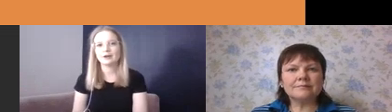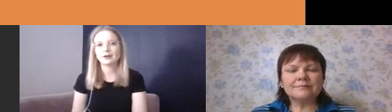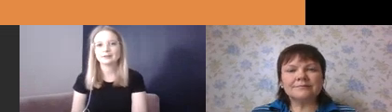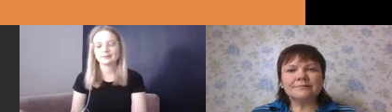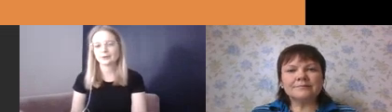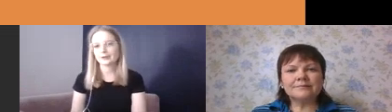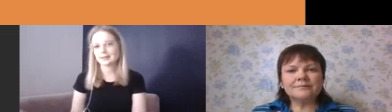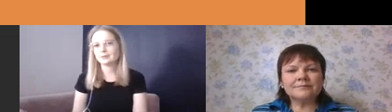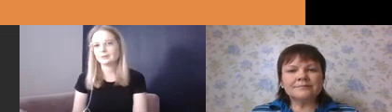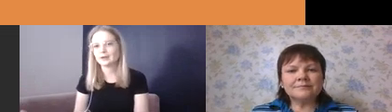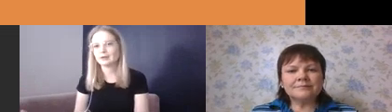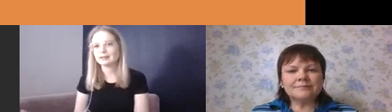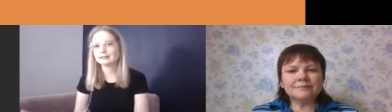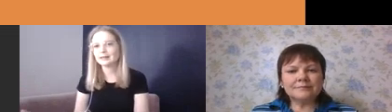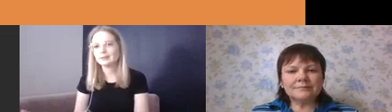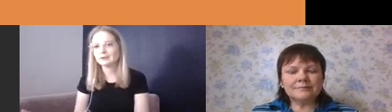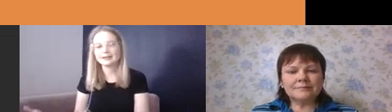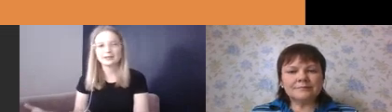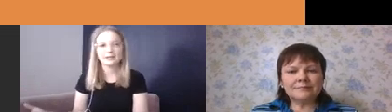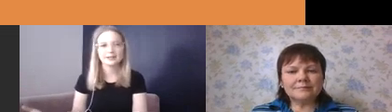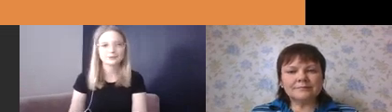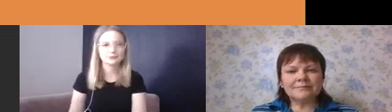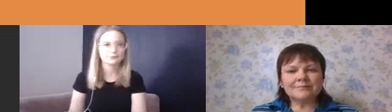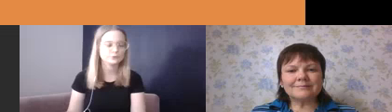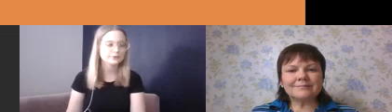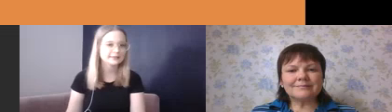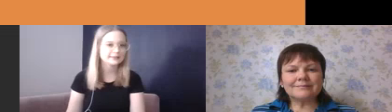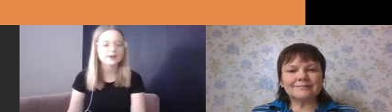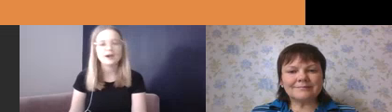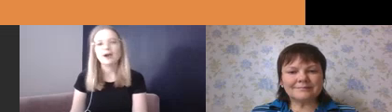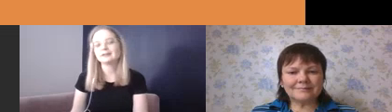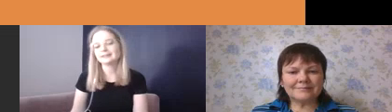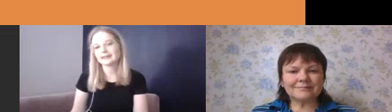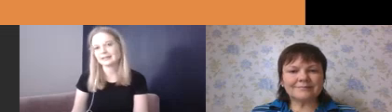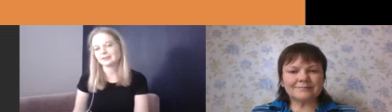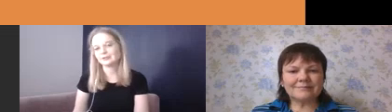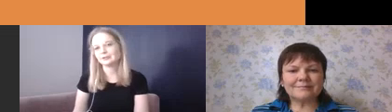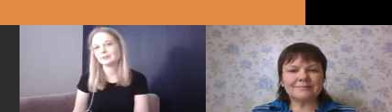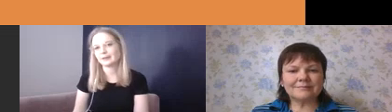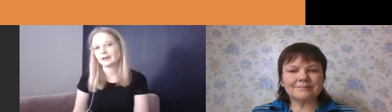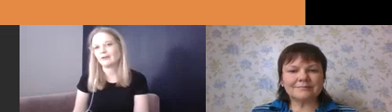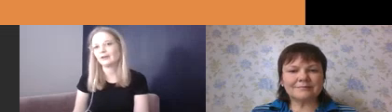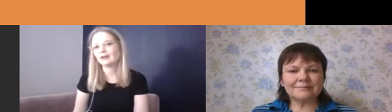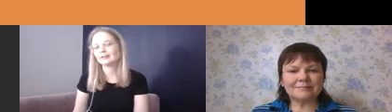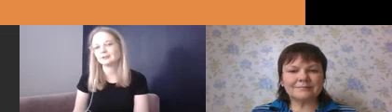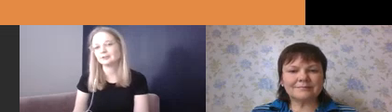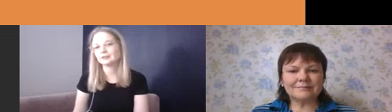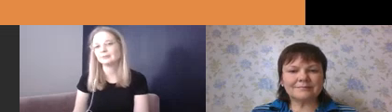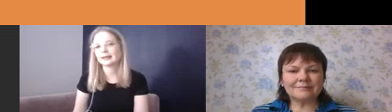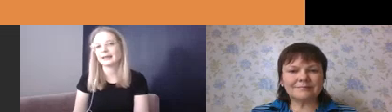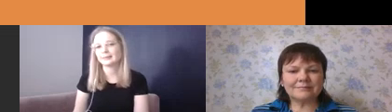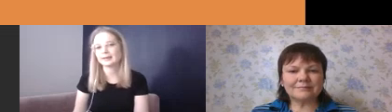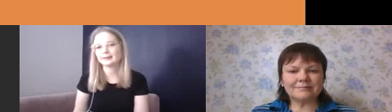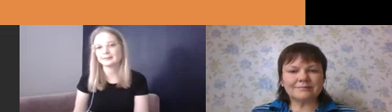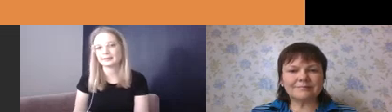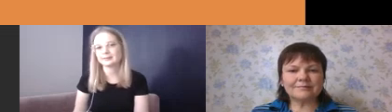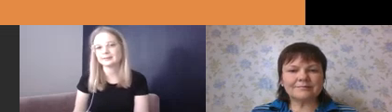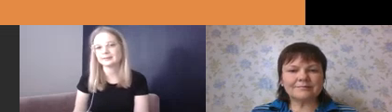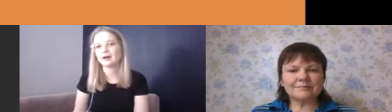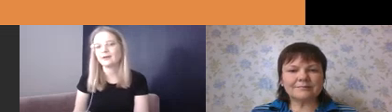ka võibolla alati ei pööra sellele õppekavale tähelepanu, eriala kirjeldus tundub huvitav, aga tegelikult tasuks õppekava ka vaadata üksi pulti